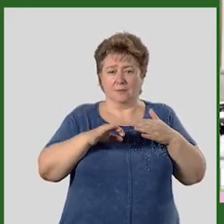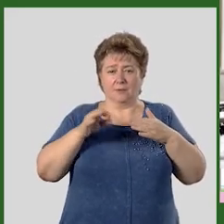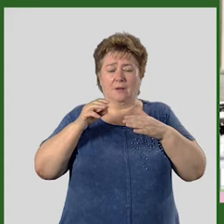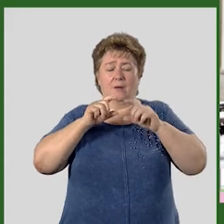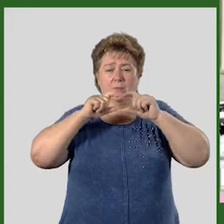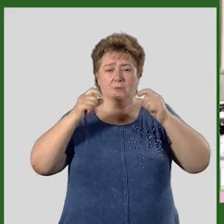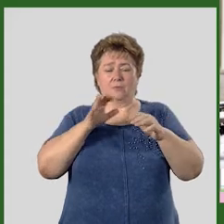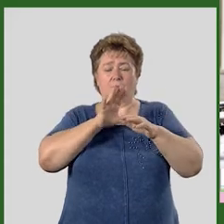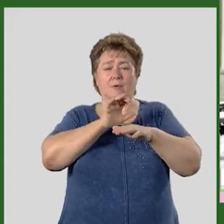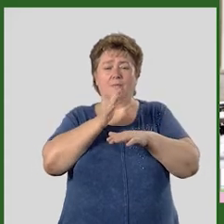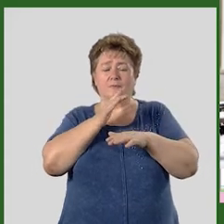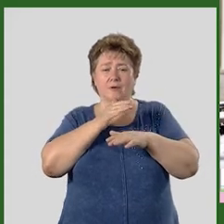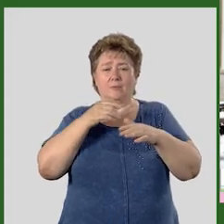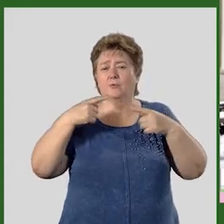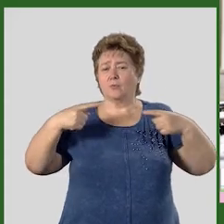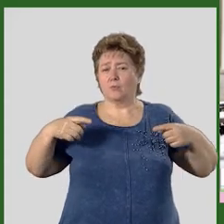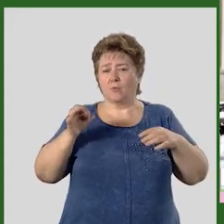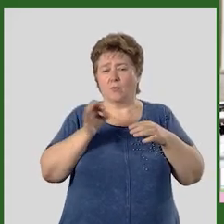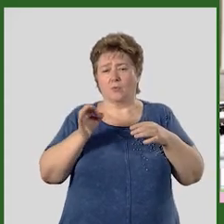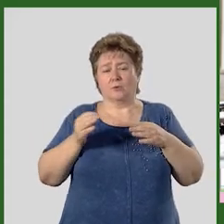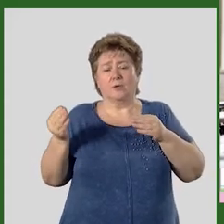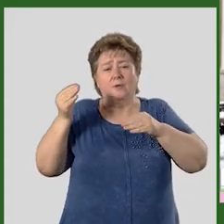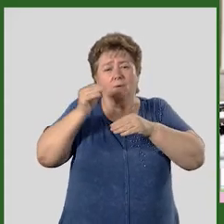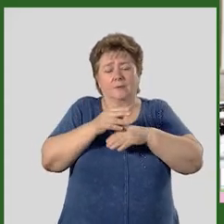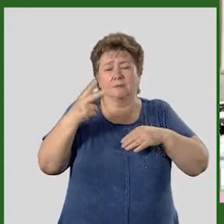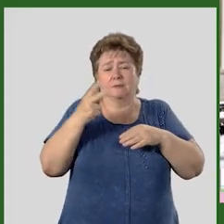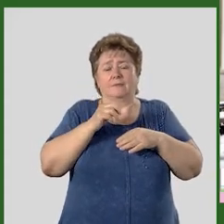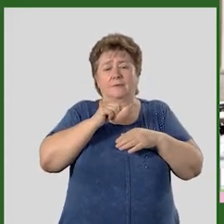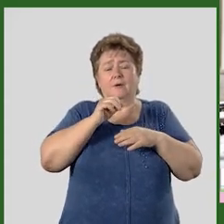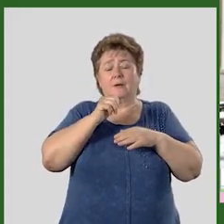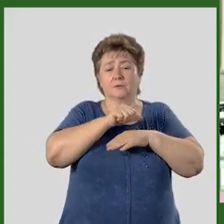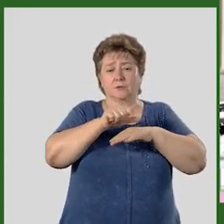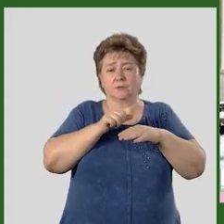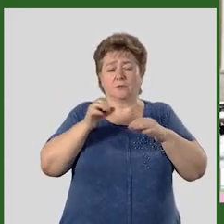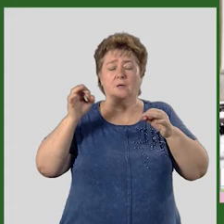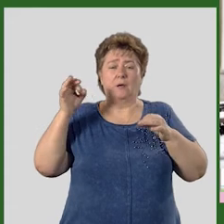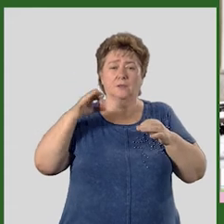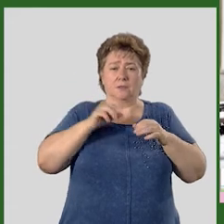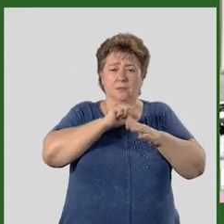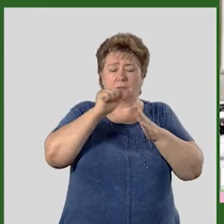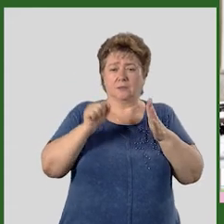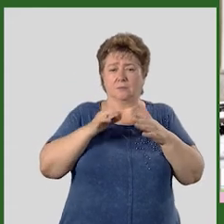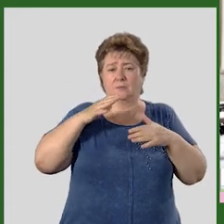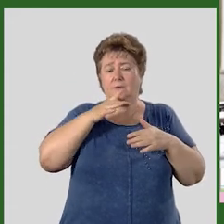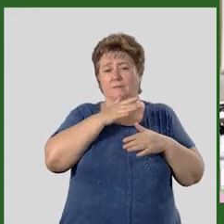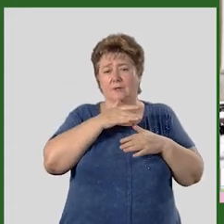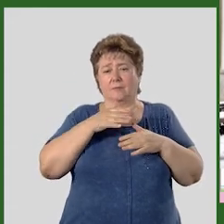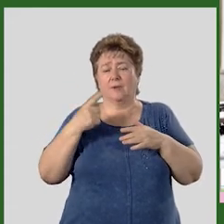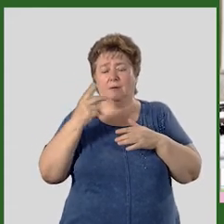поясному времени любого пункта прибавляется 2 часа, а в осенне-зимний период – 1